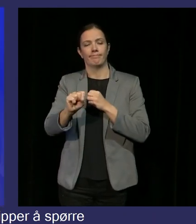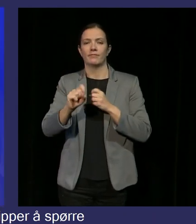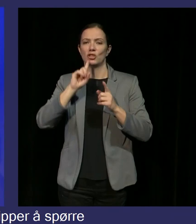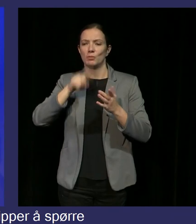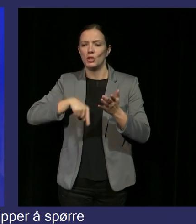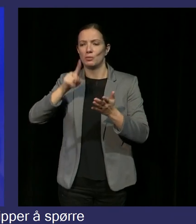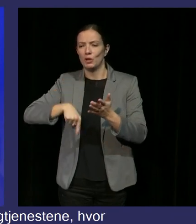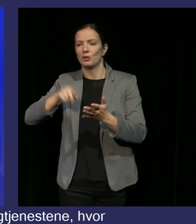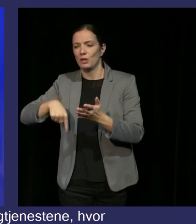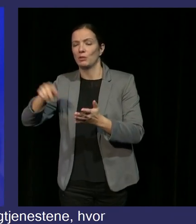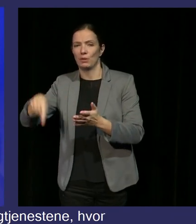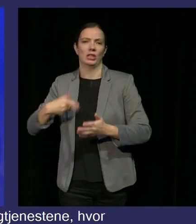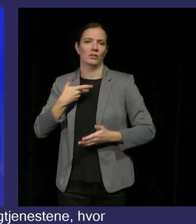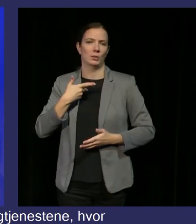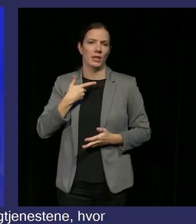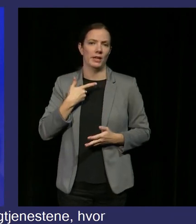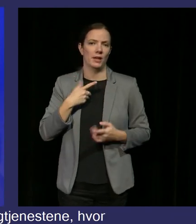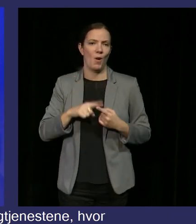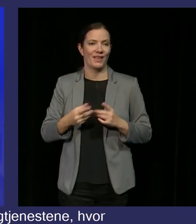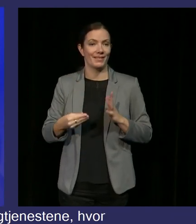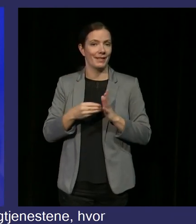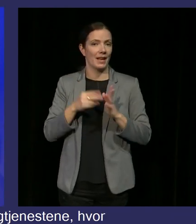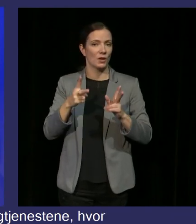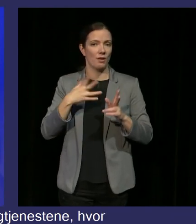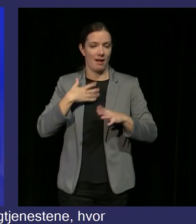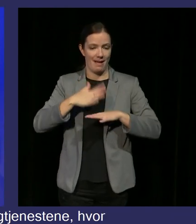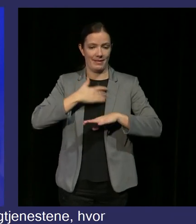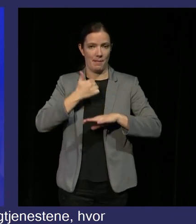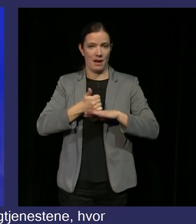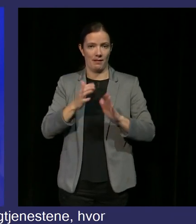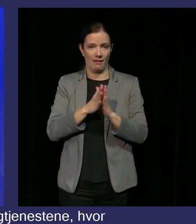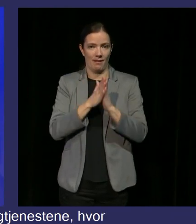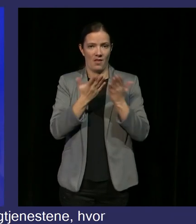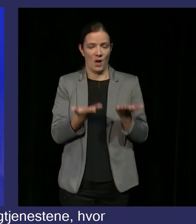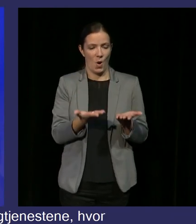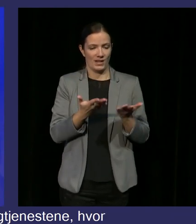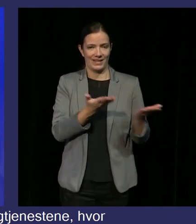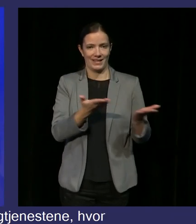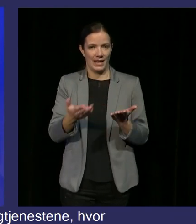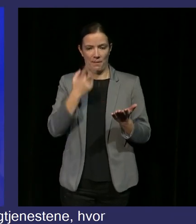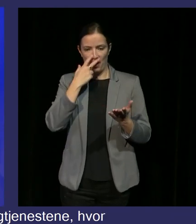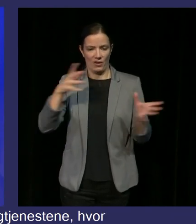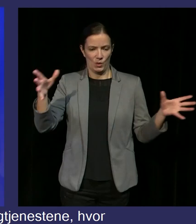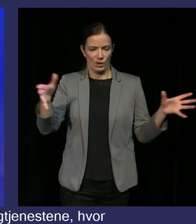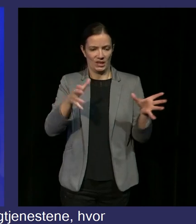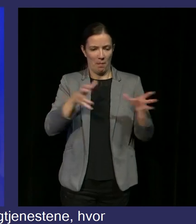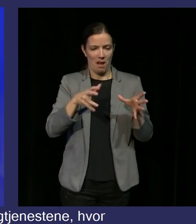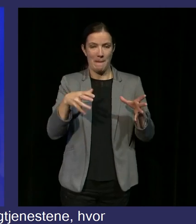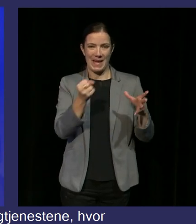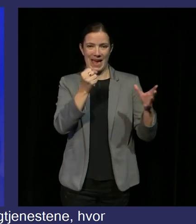mye hele tiden. I tillegg til det så har vi etablert disse katalogtjenestene, hvor vi prøver å samle alle begreper,